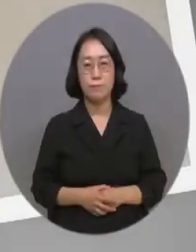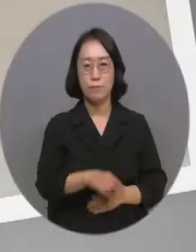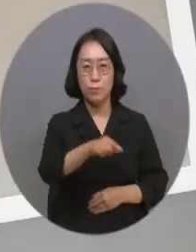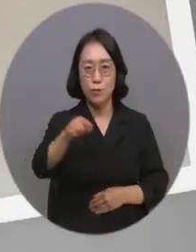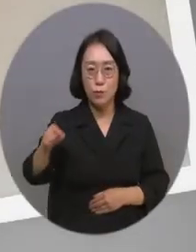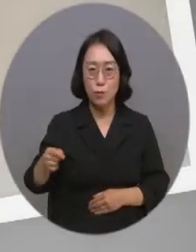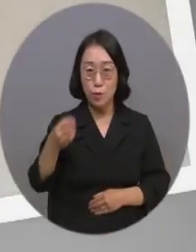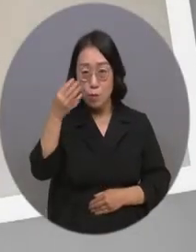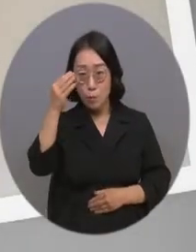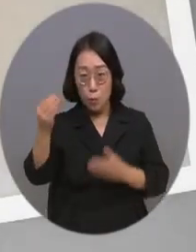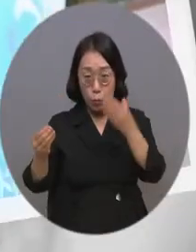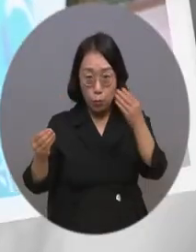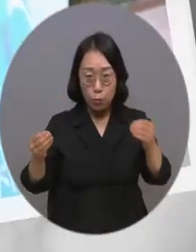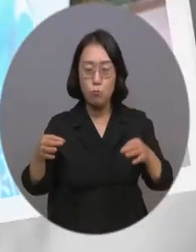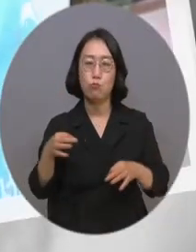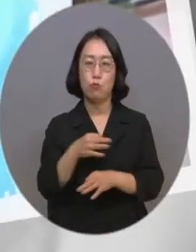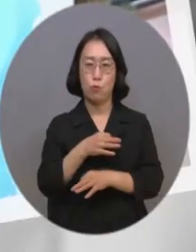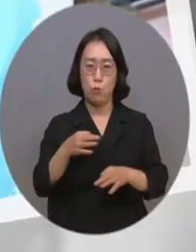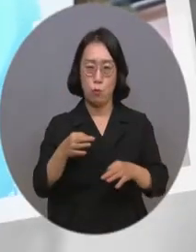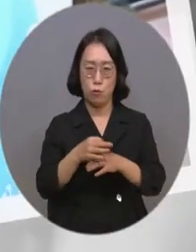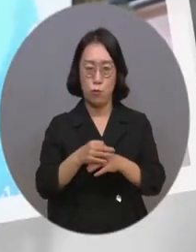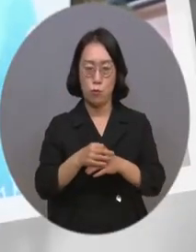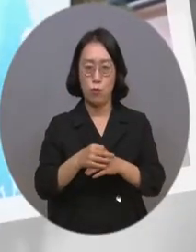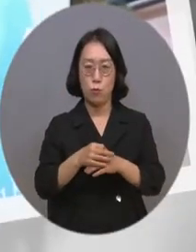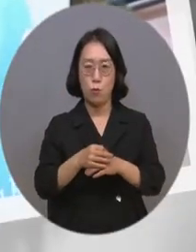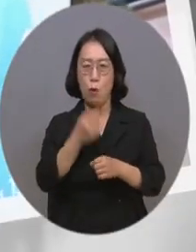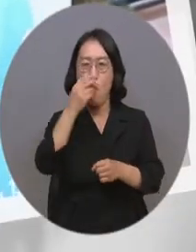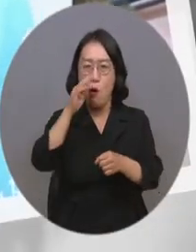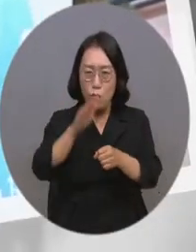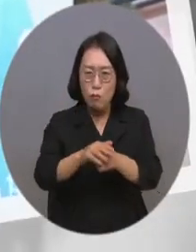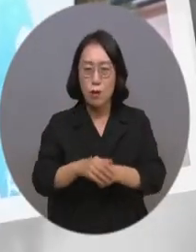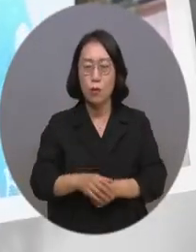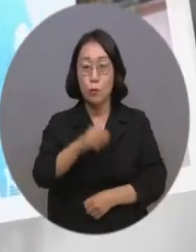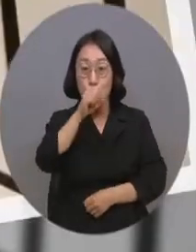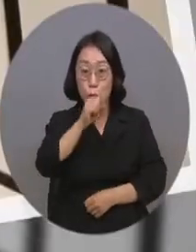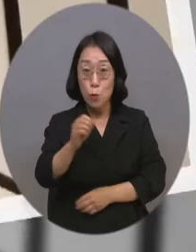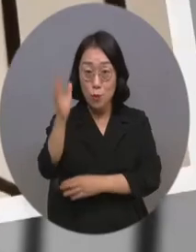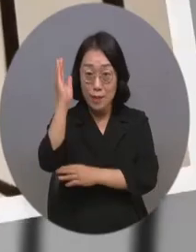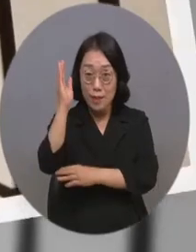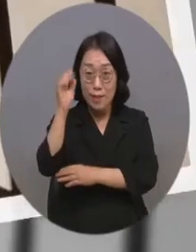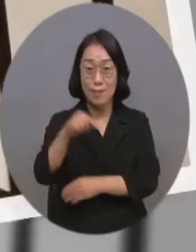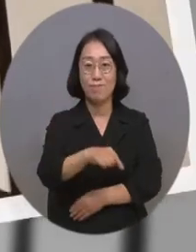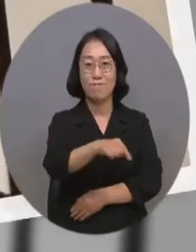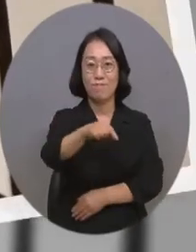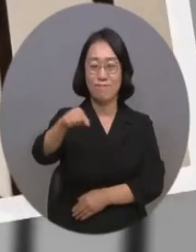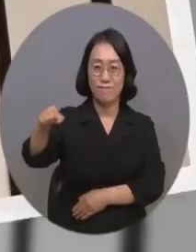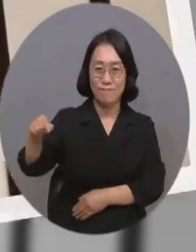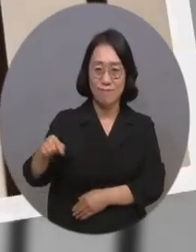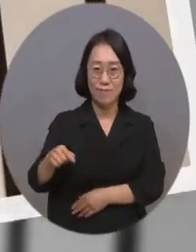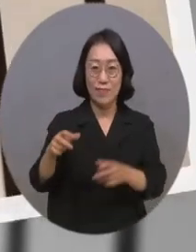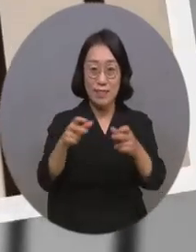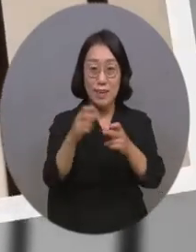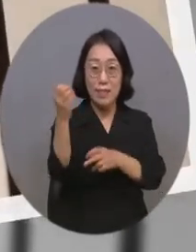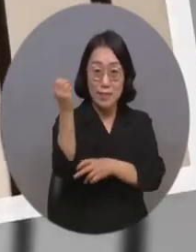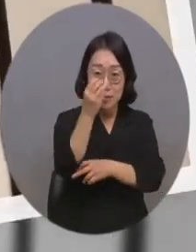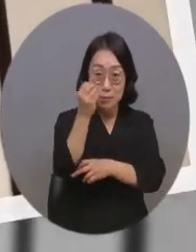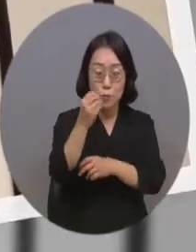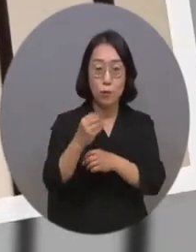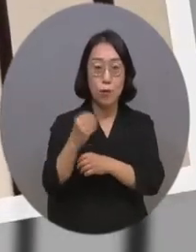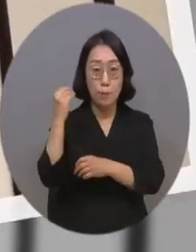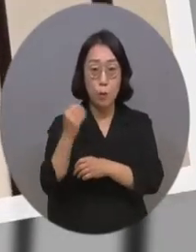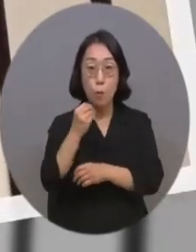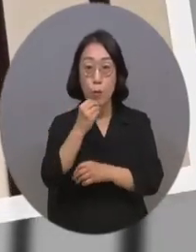우리 주변에서 일어나는 불공정한 사례부터 억울한 사연, 따뜻한 미담까지 장애인신문과 웰페어